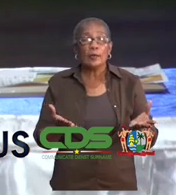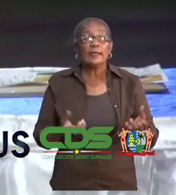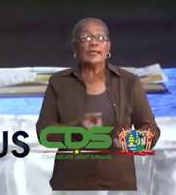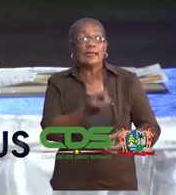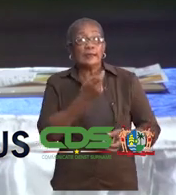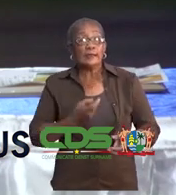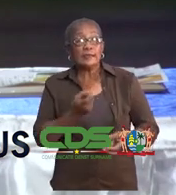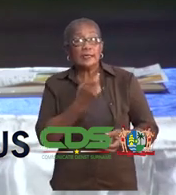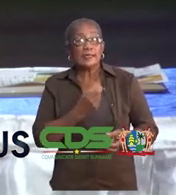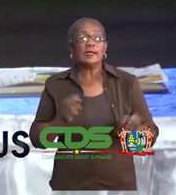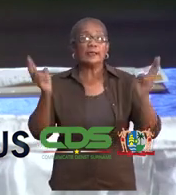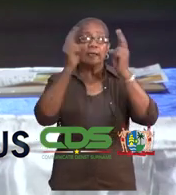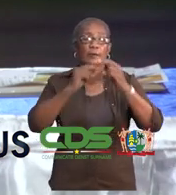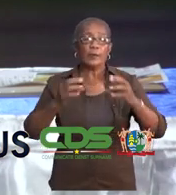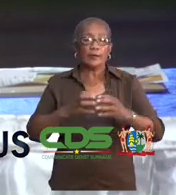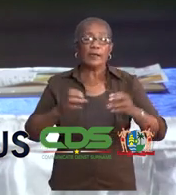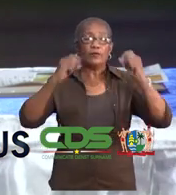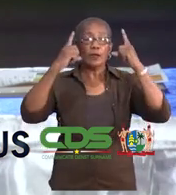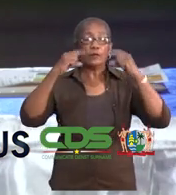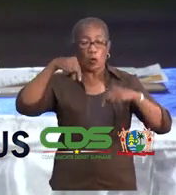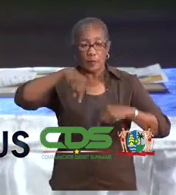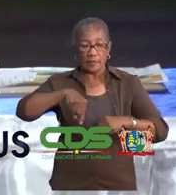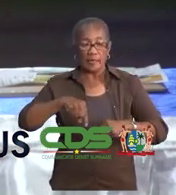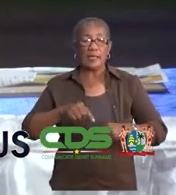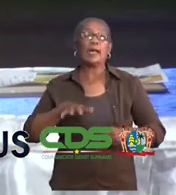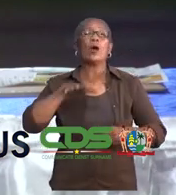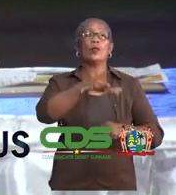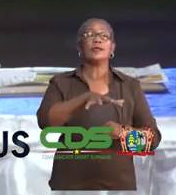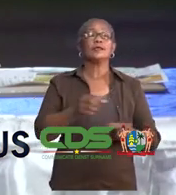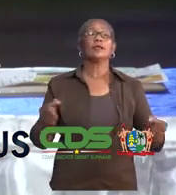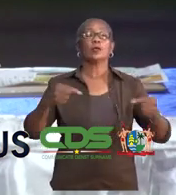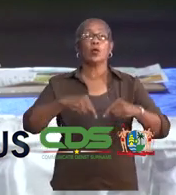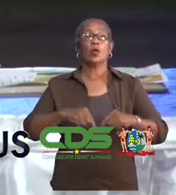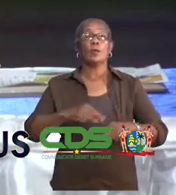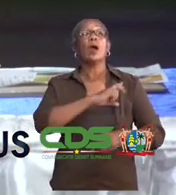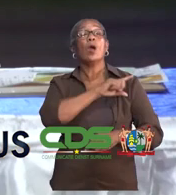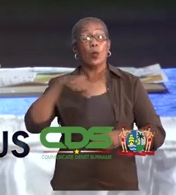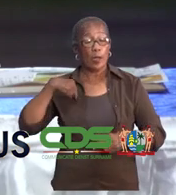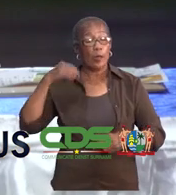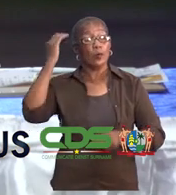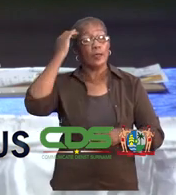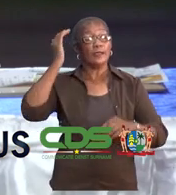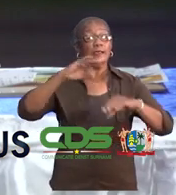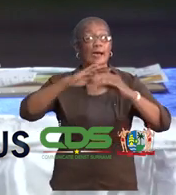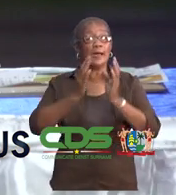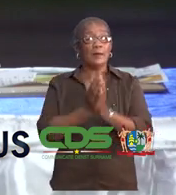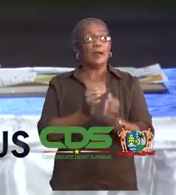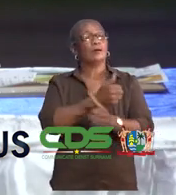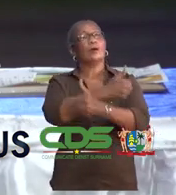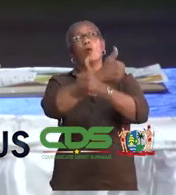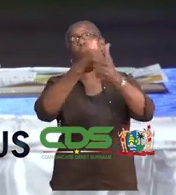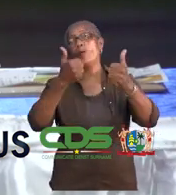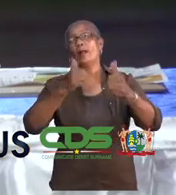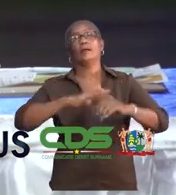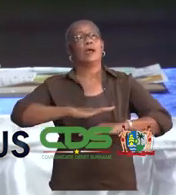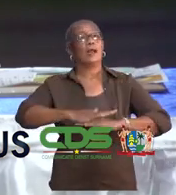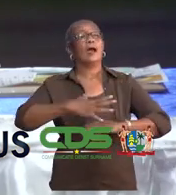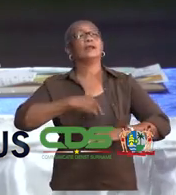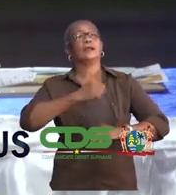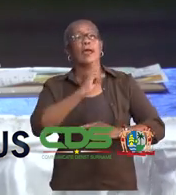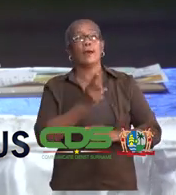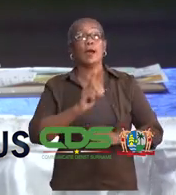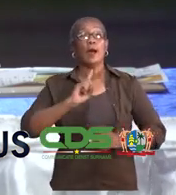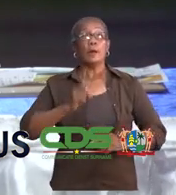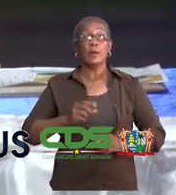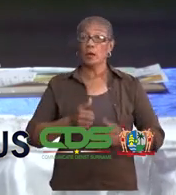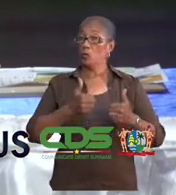bedrijfsleven om hier aanwezig te zijn. We weten allemaal dat we een geweldig land hebben. Maar gewoon een